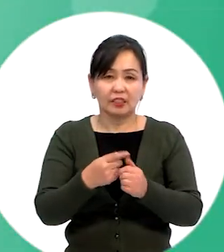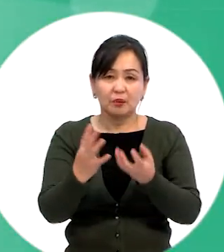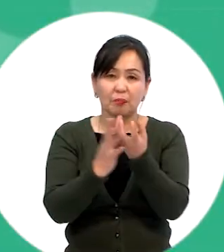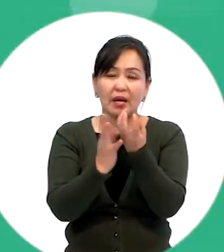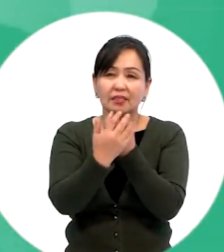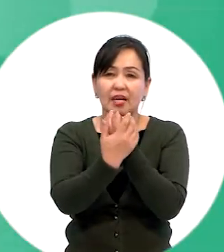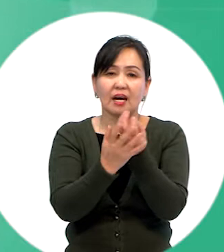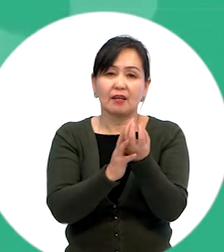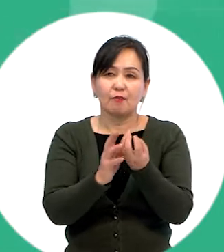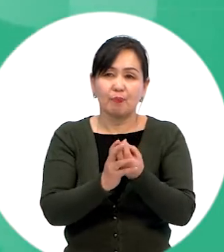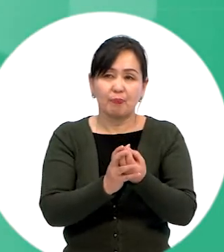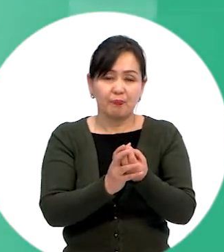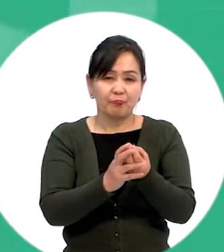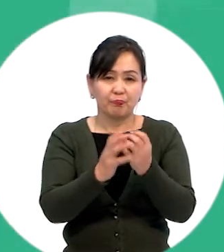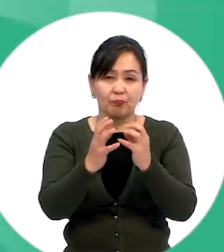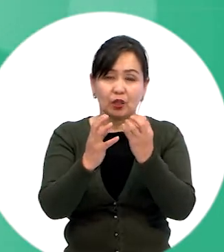Байцаа,